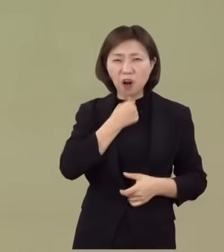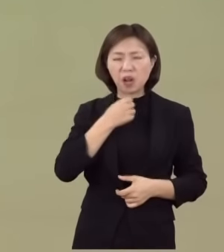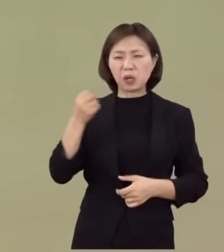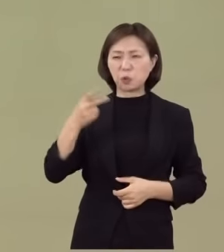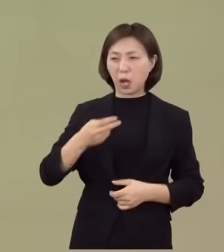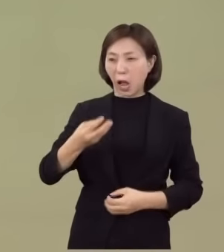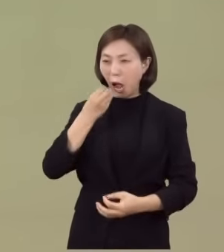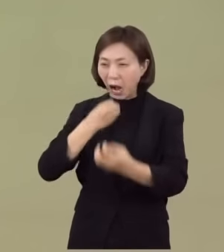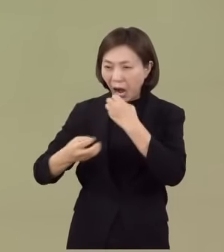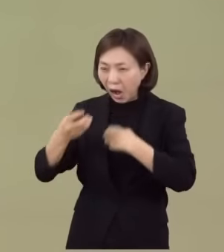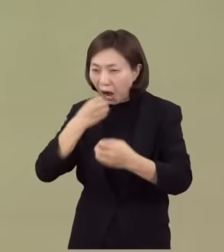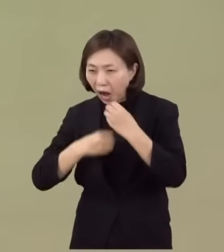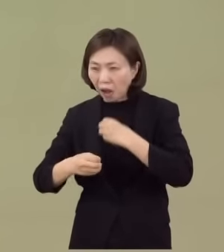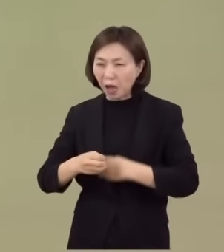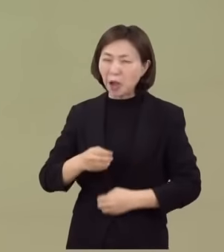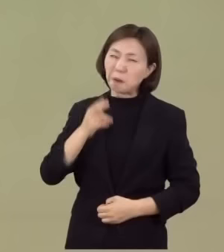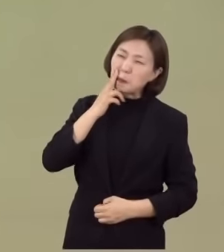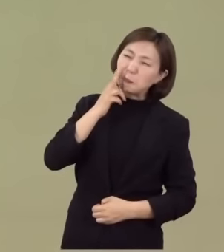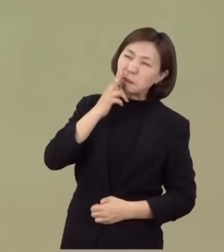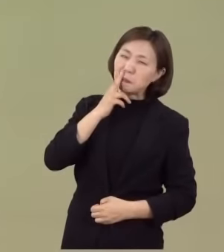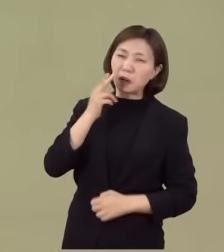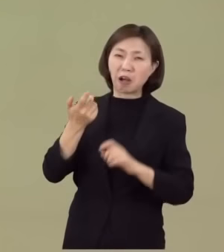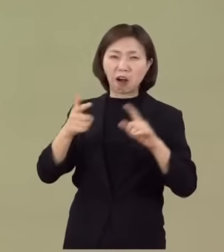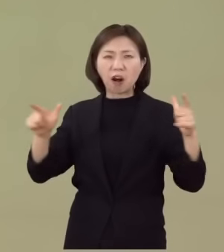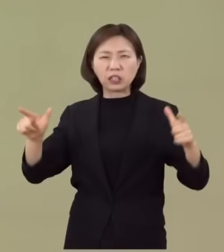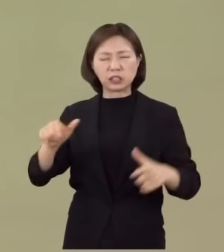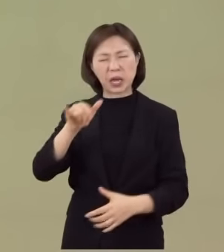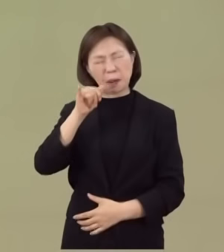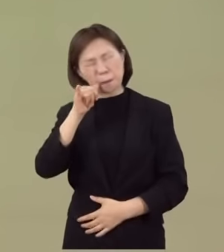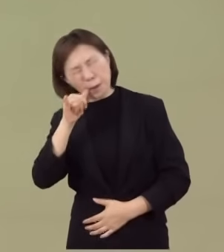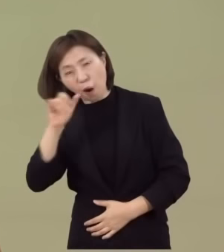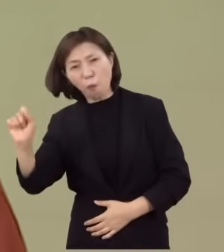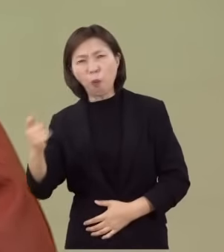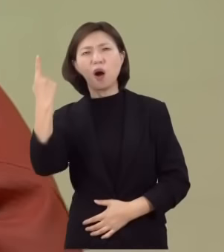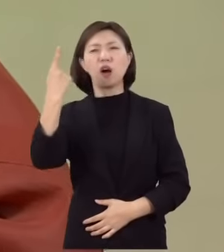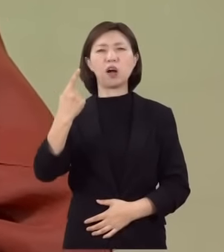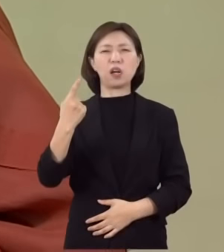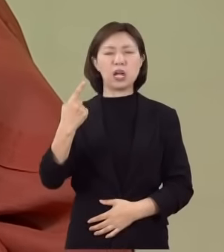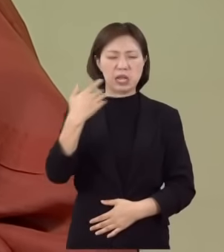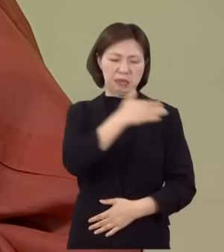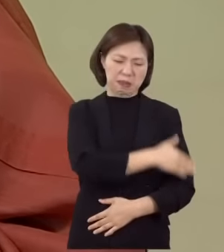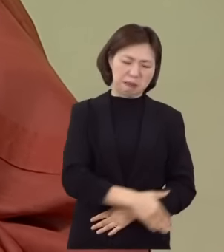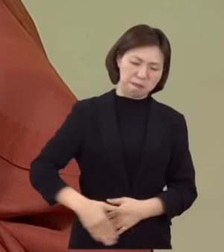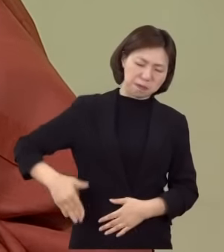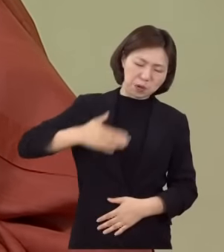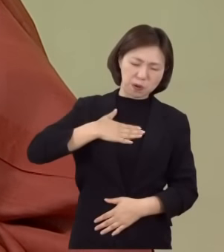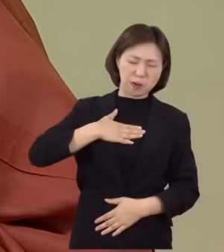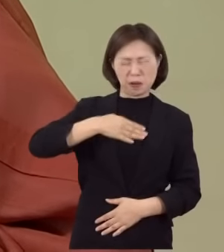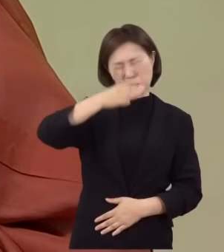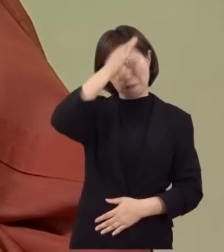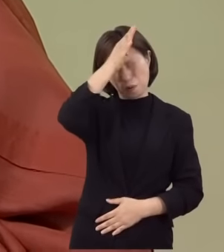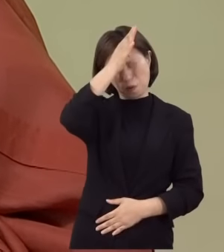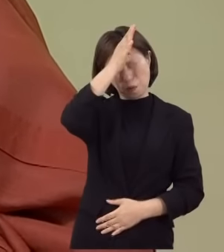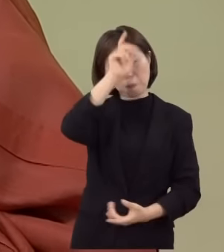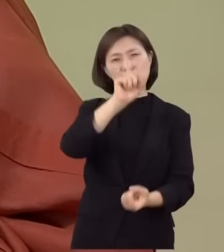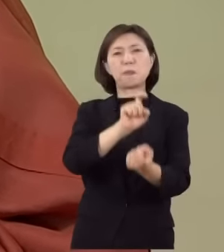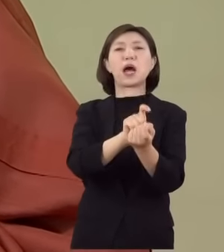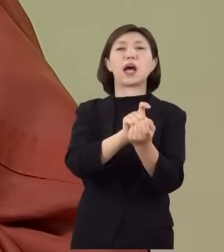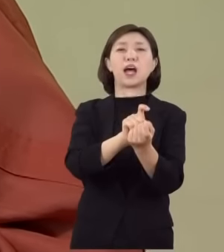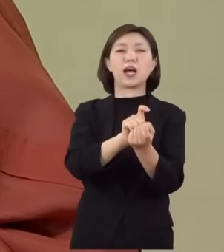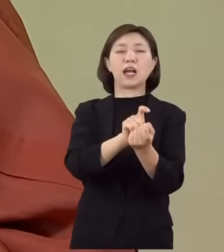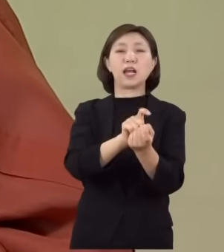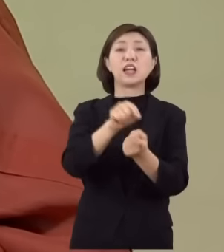욕망 쾌락을 쫓다가 이제 몸과 마음의 건강을 크게 무너뜨리게 되는 거 이게